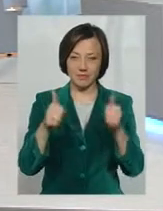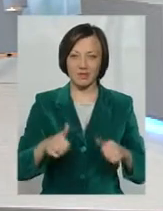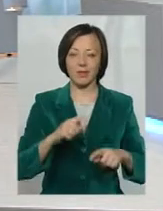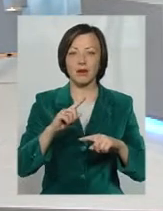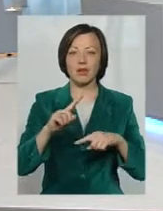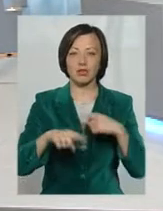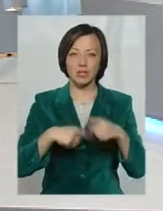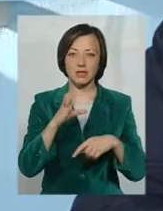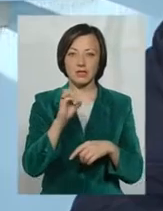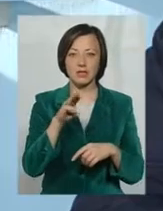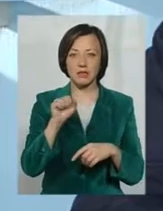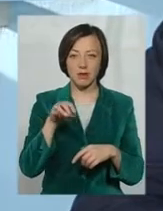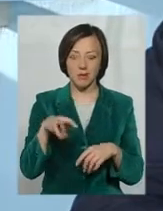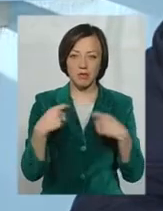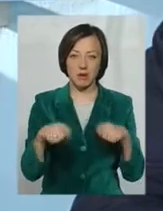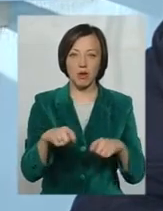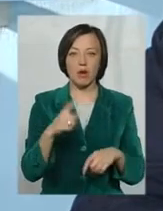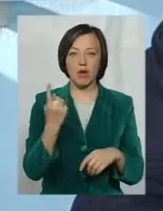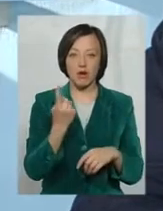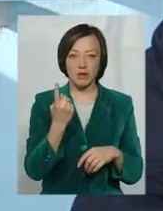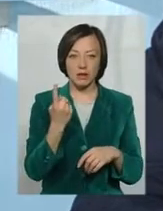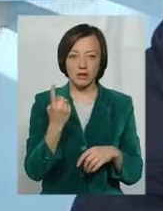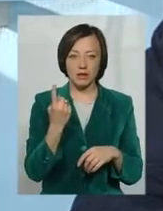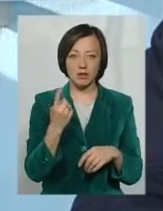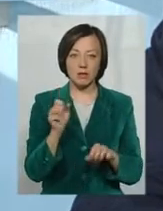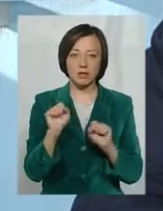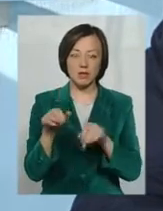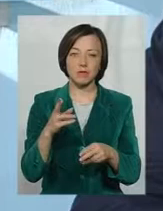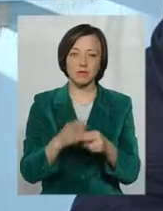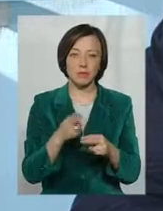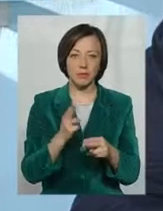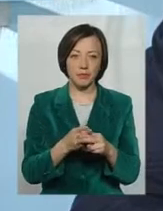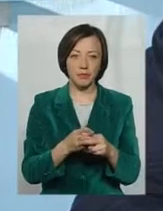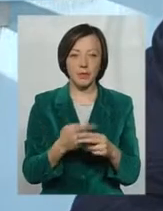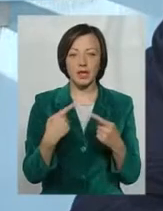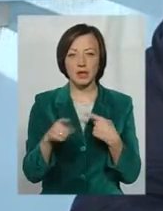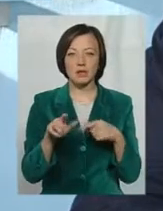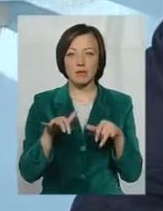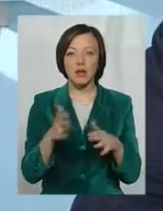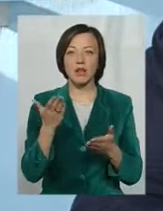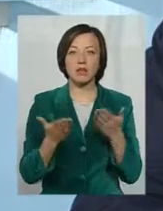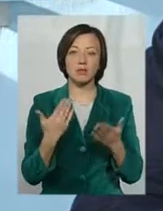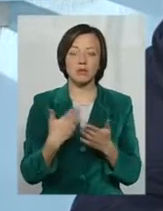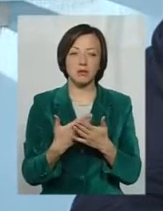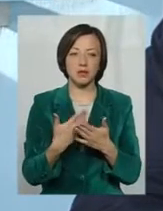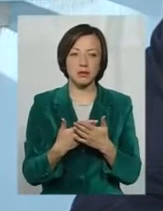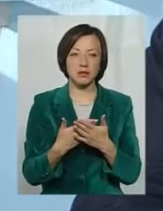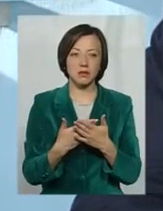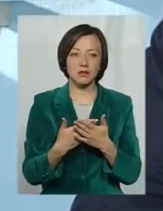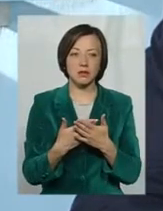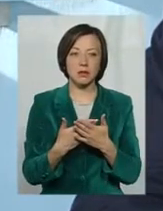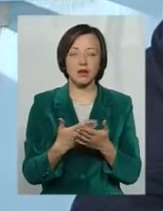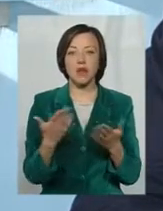бо одна справа, коли його просто можна здати на металобрухт, і інша справа, якщо, наприклад, можливо,